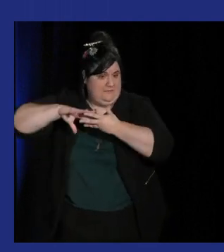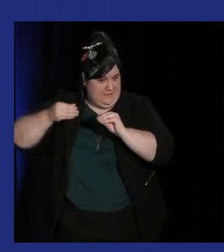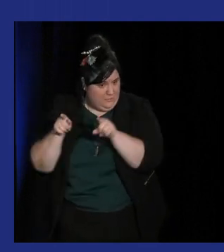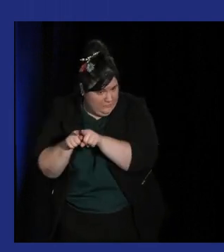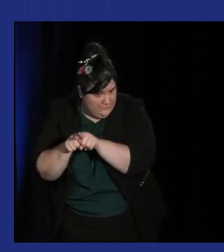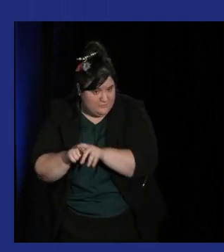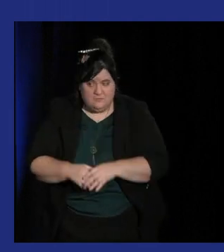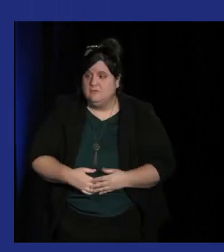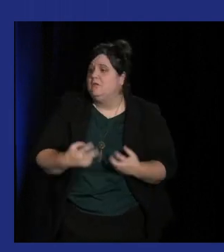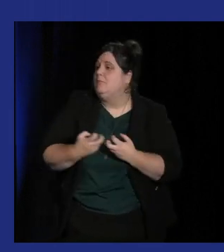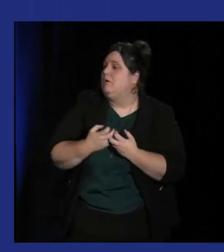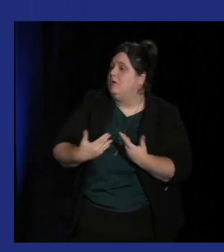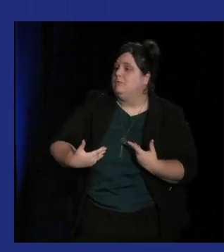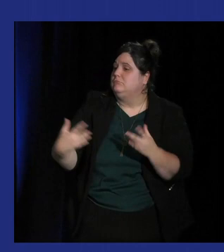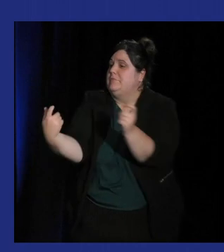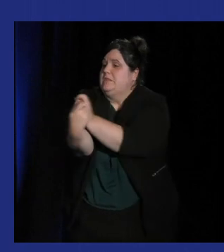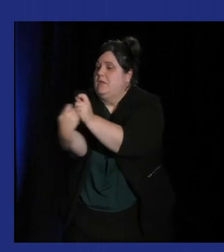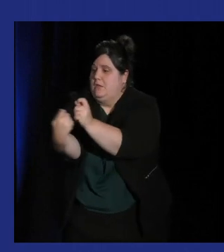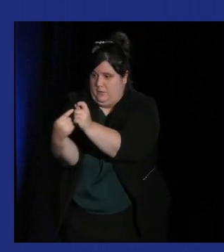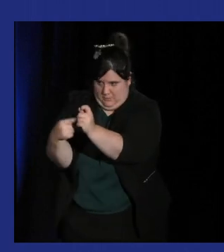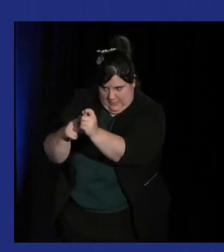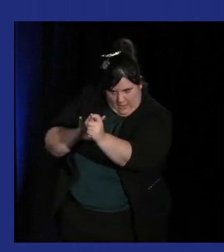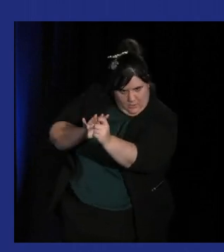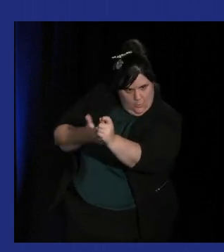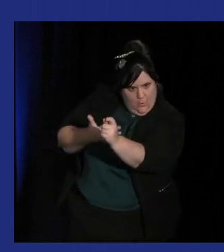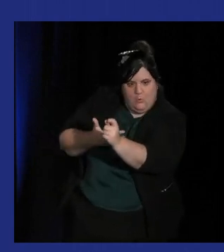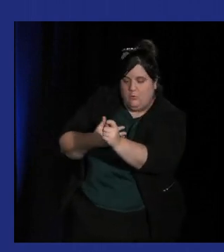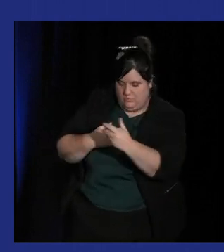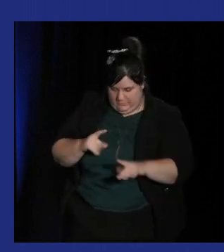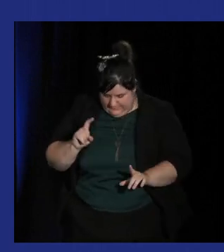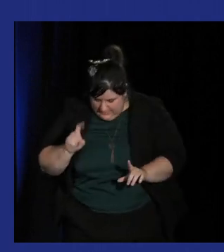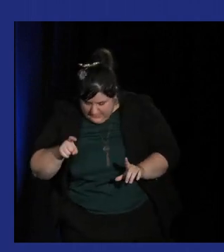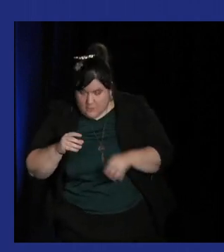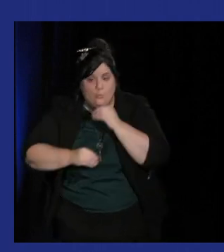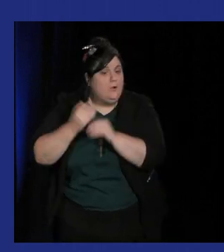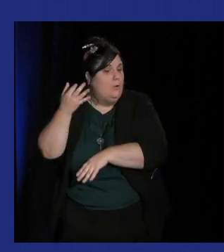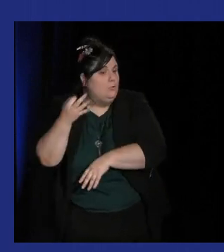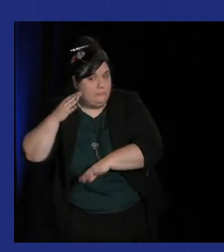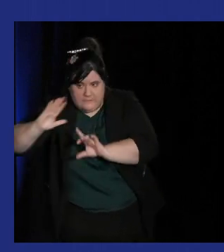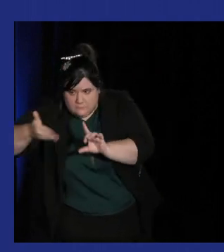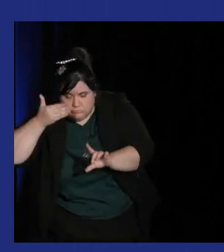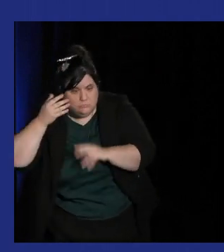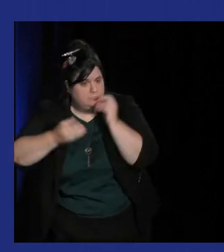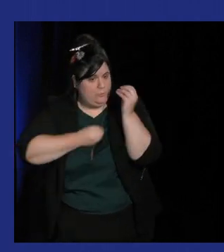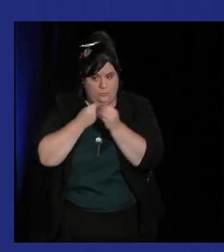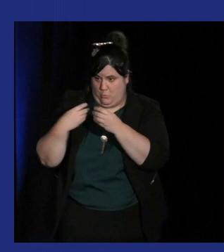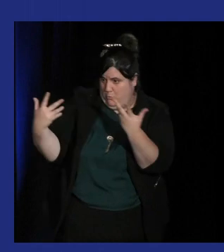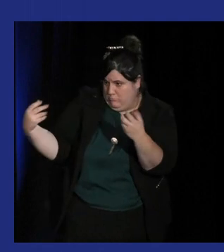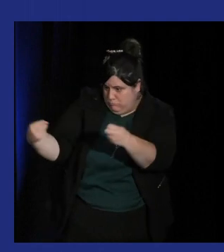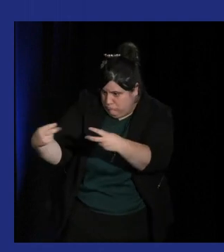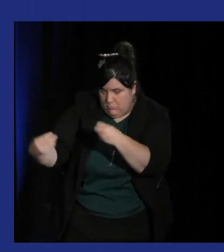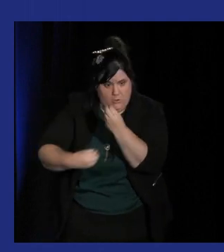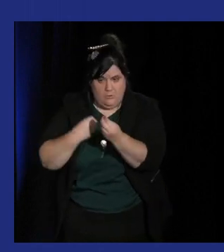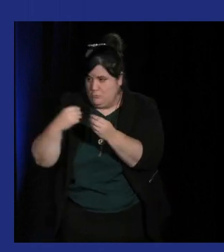les dialogues se lancent en jeu qu'est-ce qu'on va utiliser comme outil pour lancer les dialogues où sont écrits les dialogues tout simplement